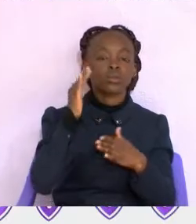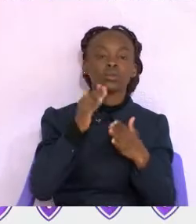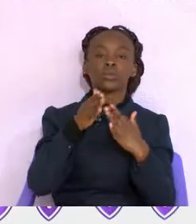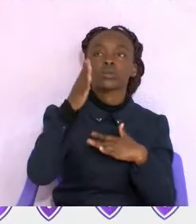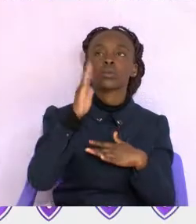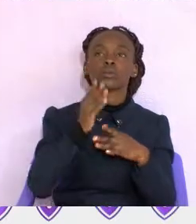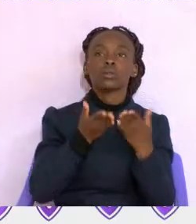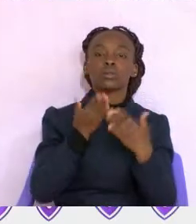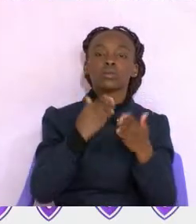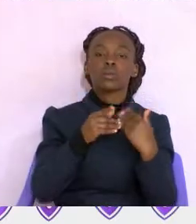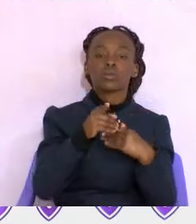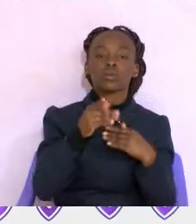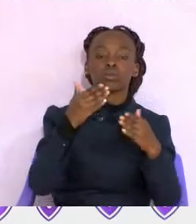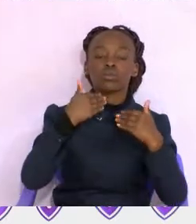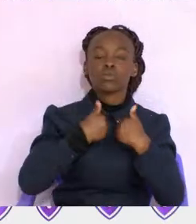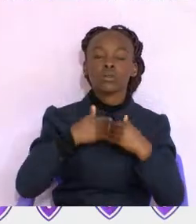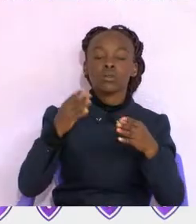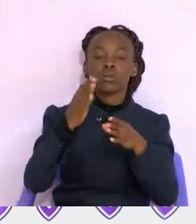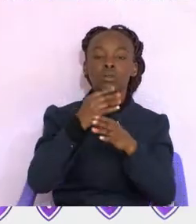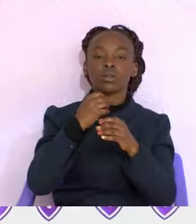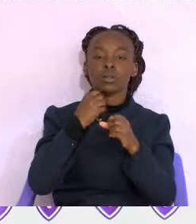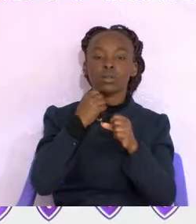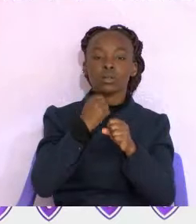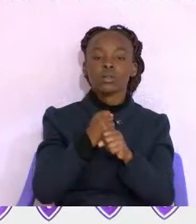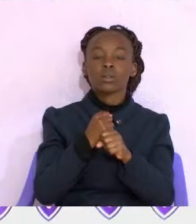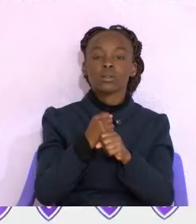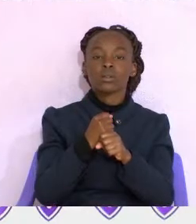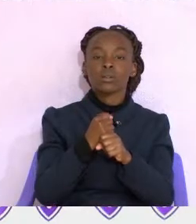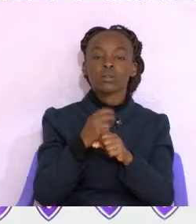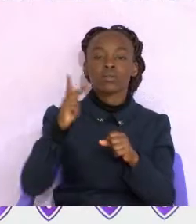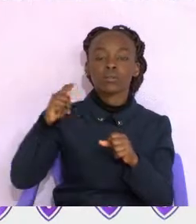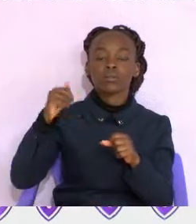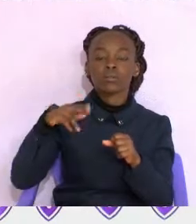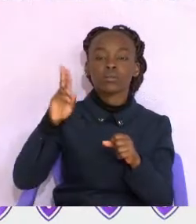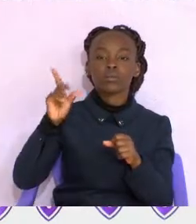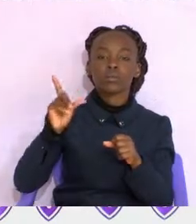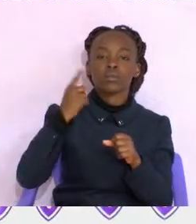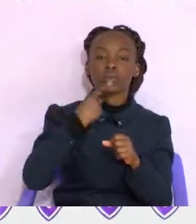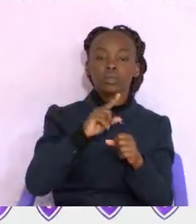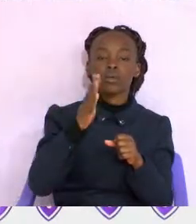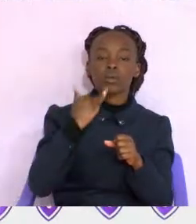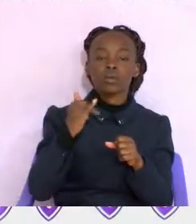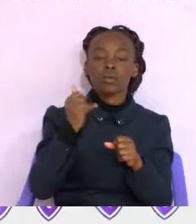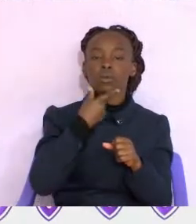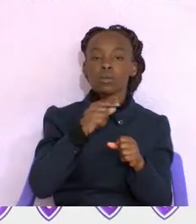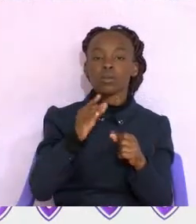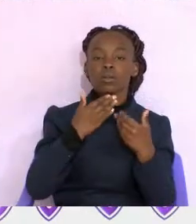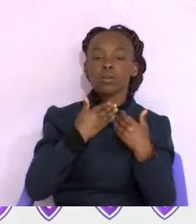wewe ukawe with courage. Na Paulo anatoa sababu kwa nini yeye yuko na courage. Anasema